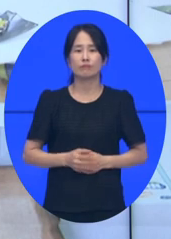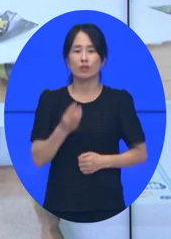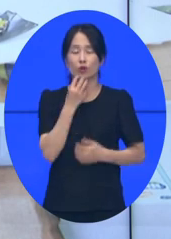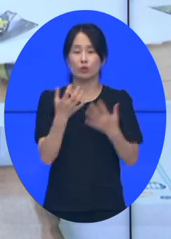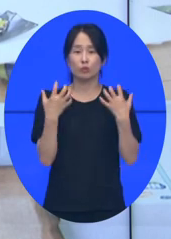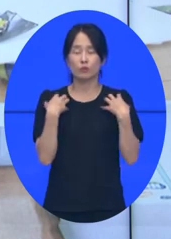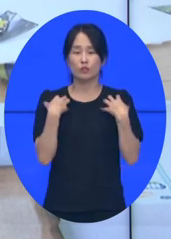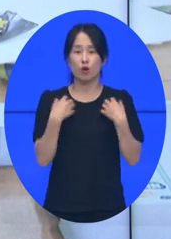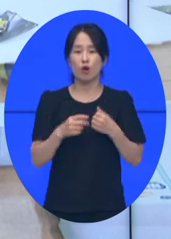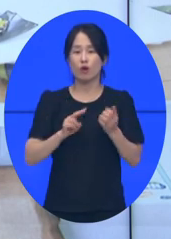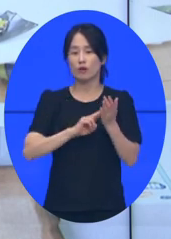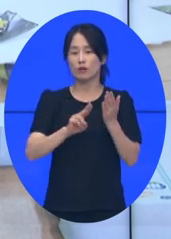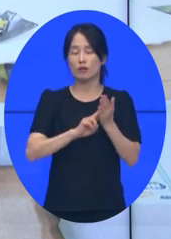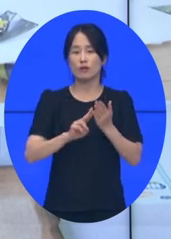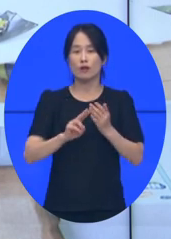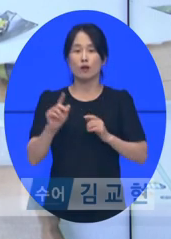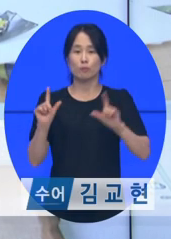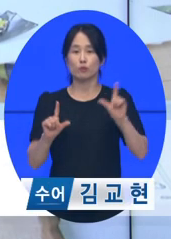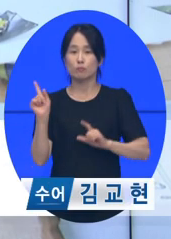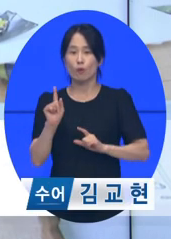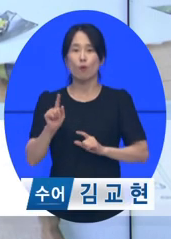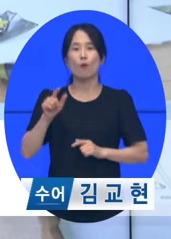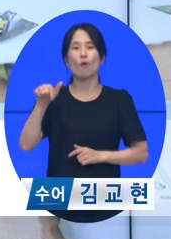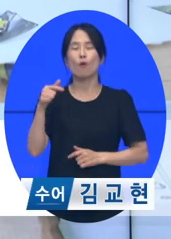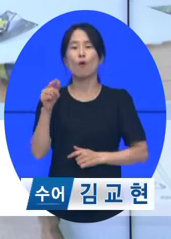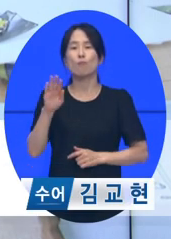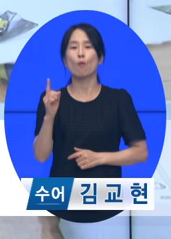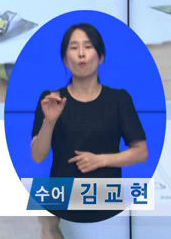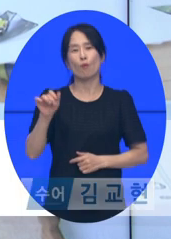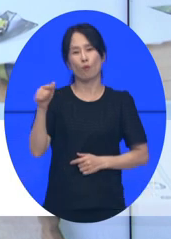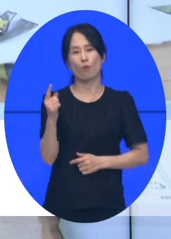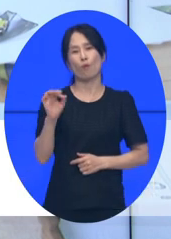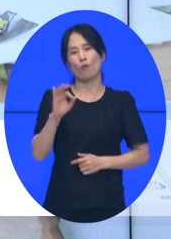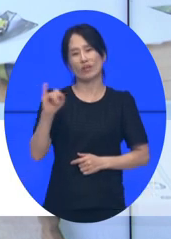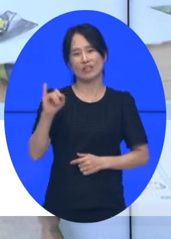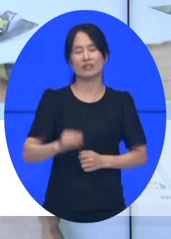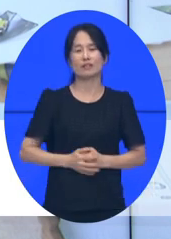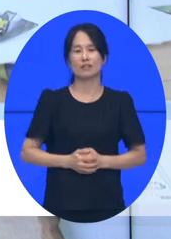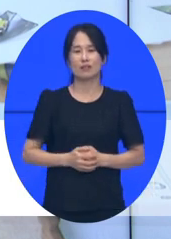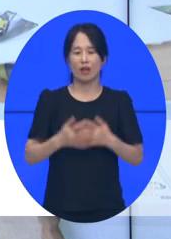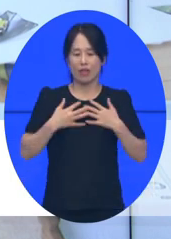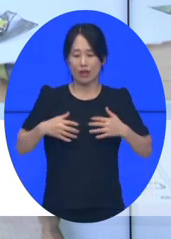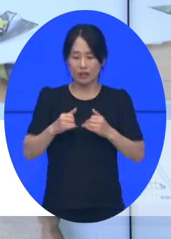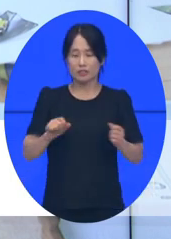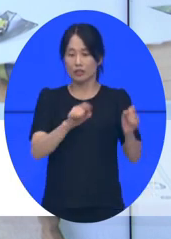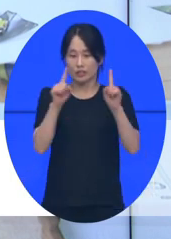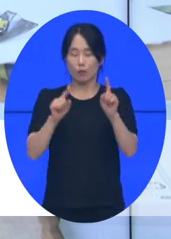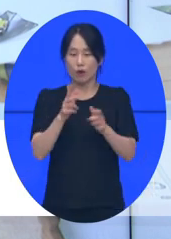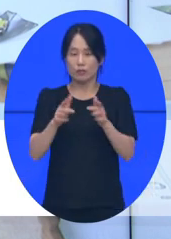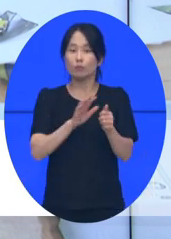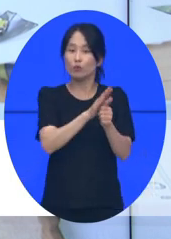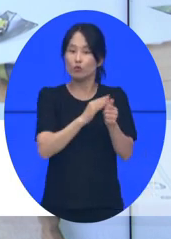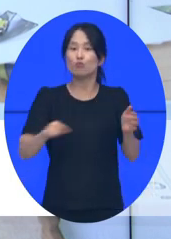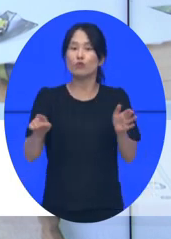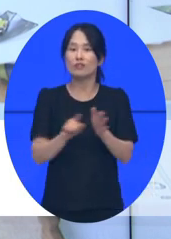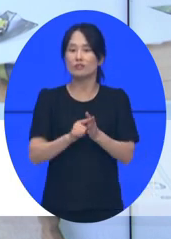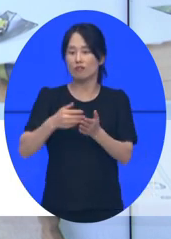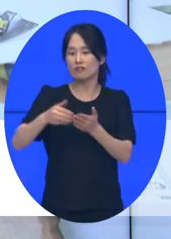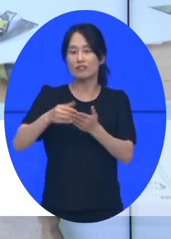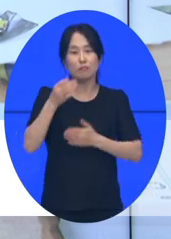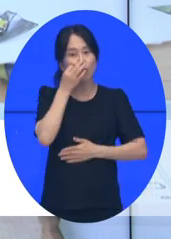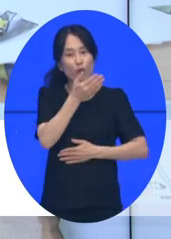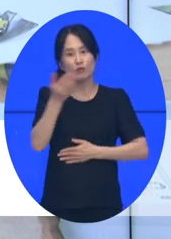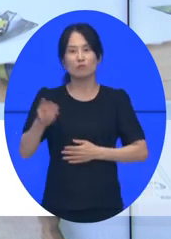경기도정 캐릭터인 봉공이가 깜찍한 모습으로 인기몰이를 하고 있는데요. 이번에는 취약계층 자활 사업을 돕기 위해